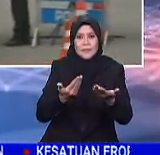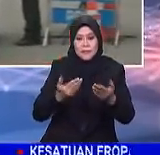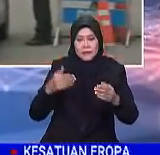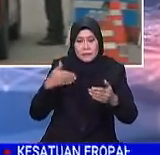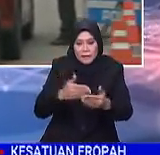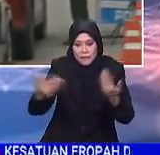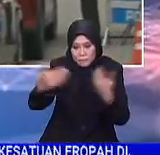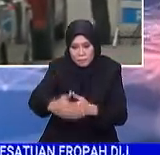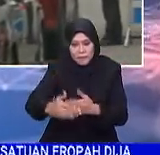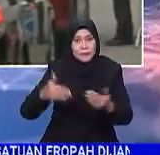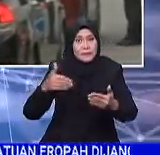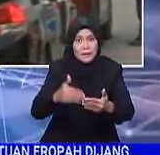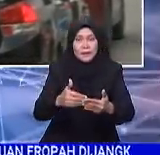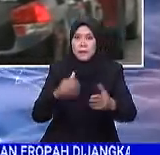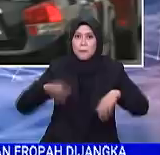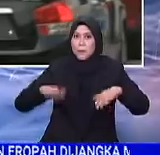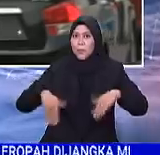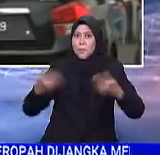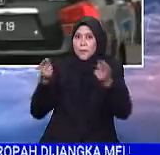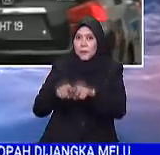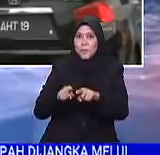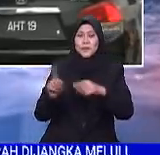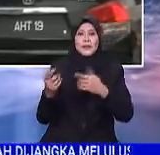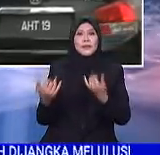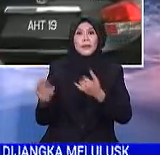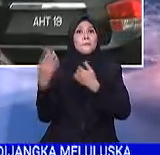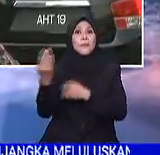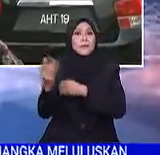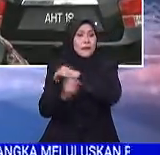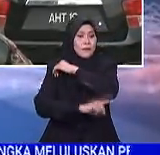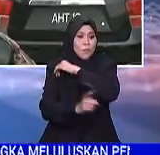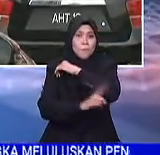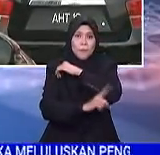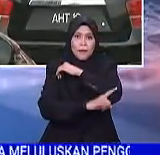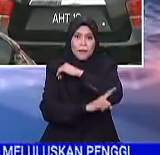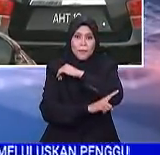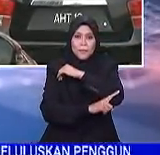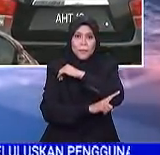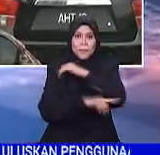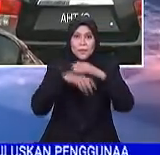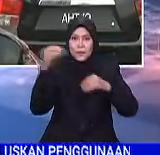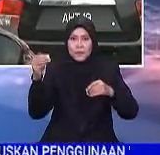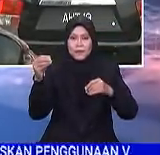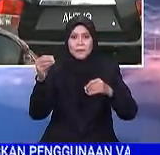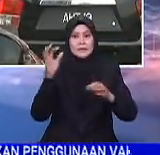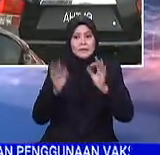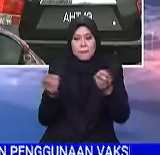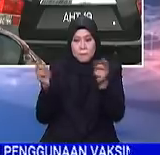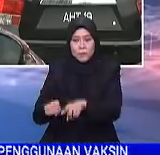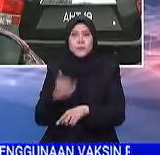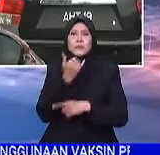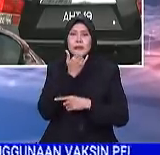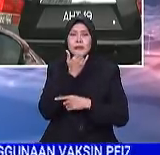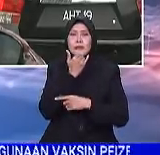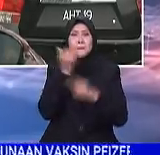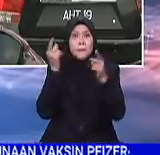Jalan Raya, offence-nya belum berlaku. Jadi biasanya compound dikeluarkan apabila satu-satu kesalahan compound itu